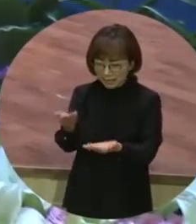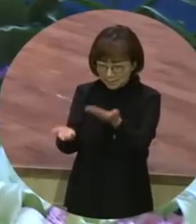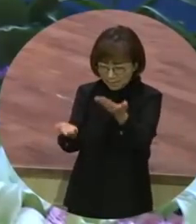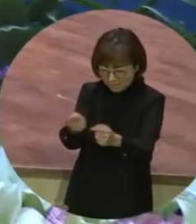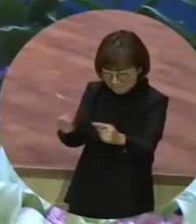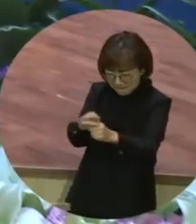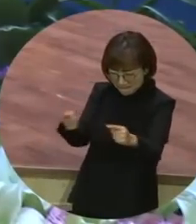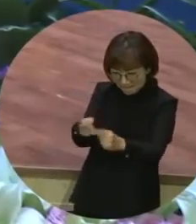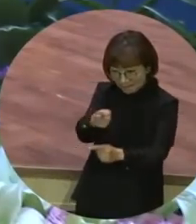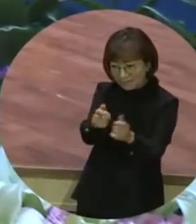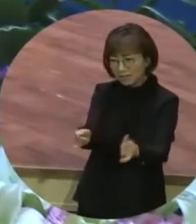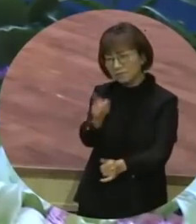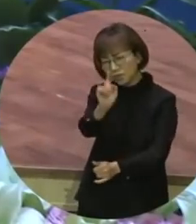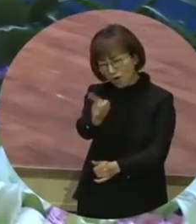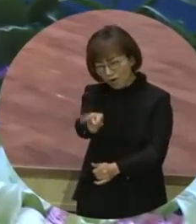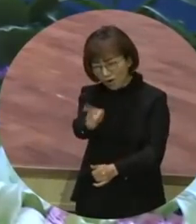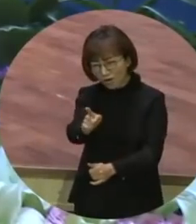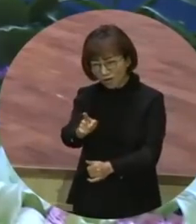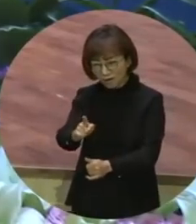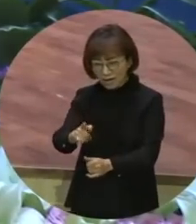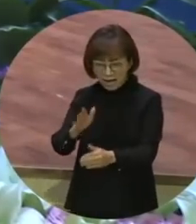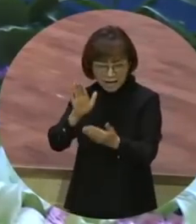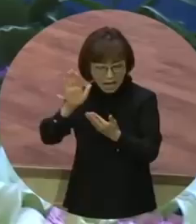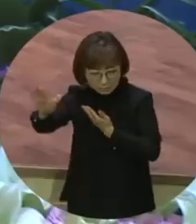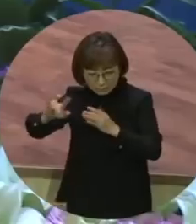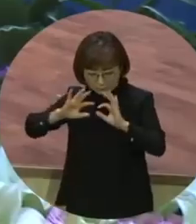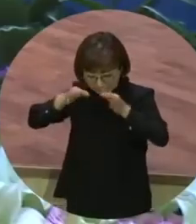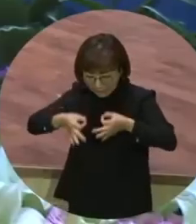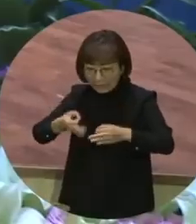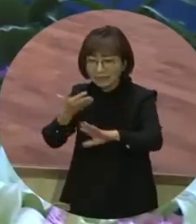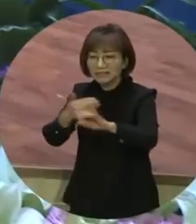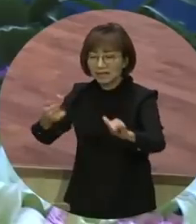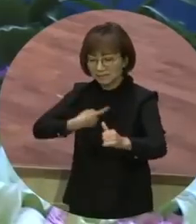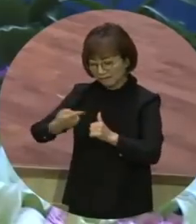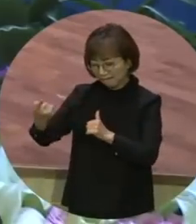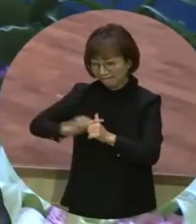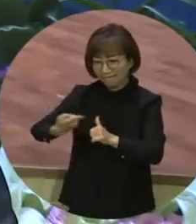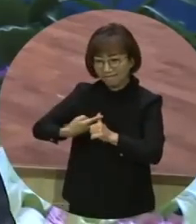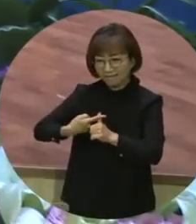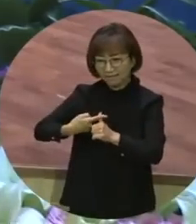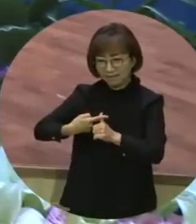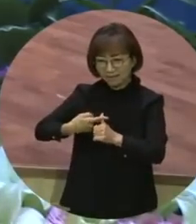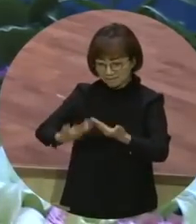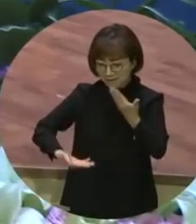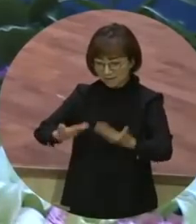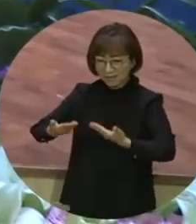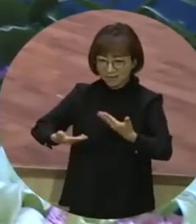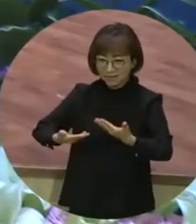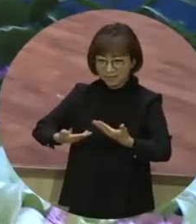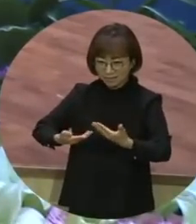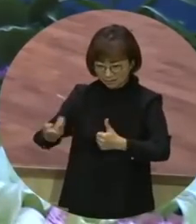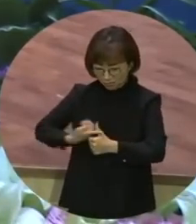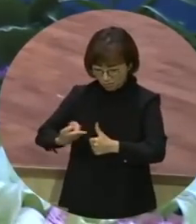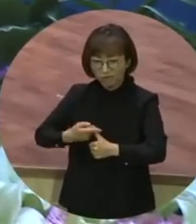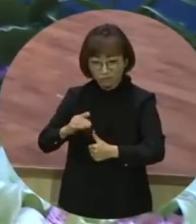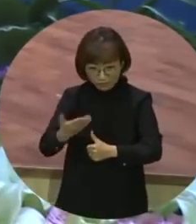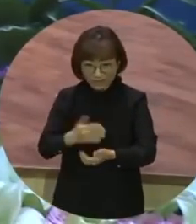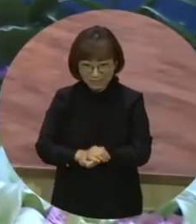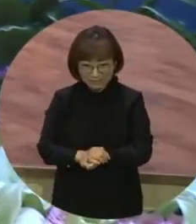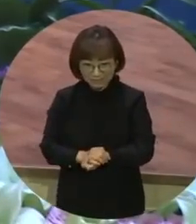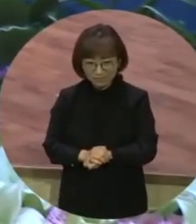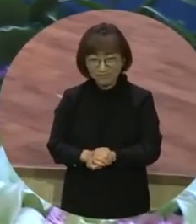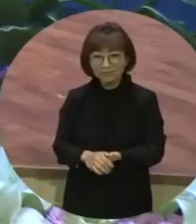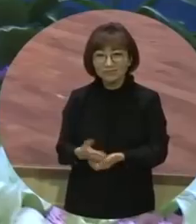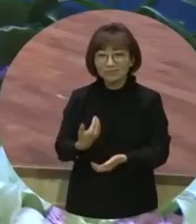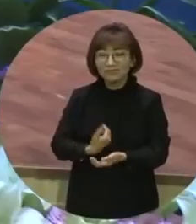너가 그 판단받을 짓을 하고 있지 않냐? 하나님 앞에서는요, 솔직해야 됩니다. 사도 바울은